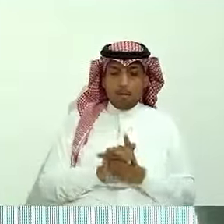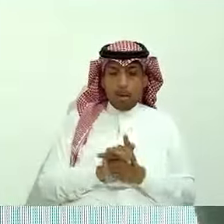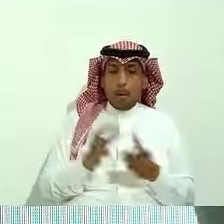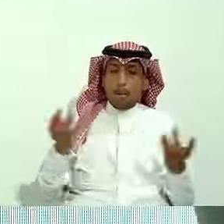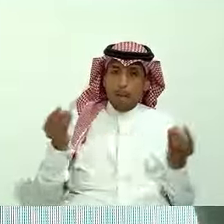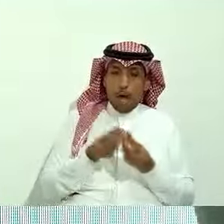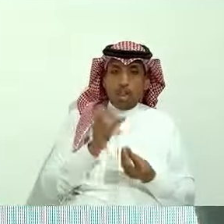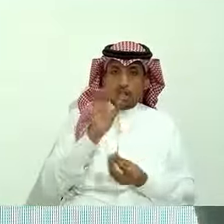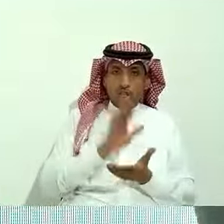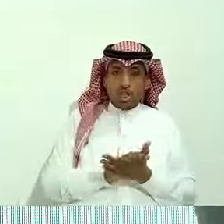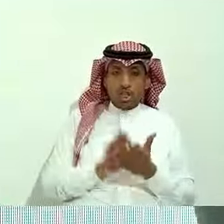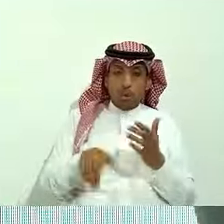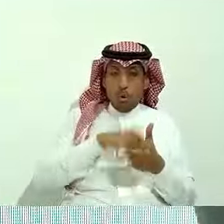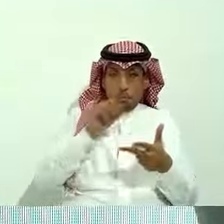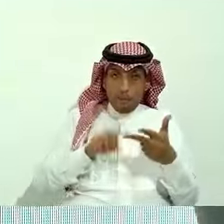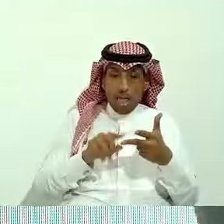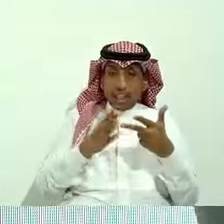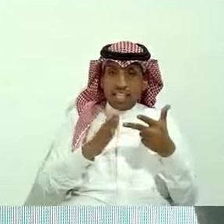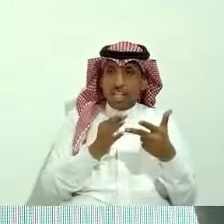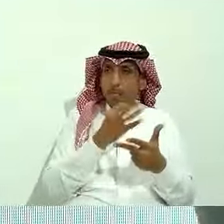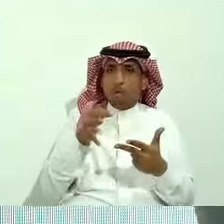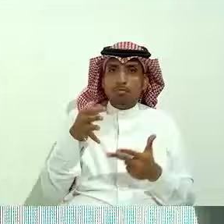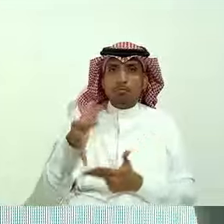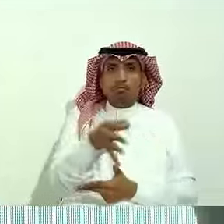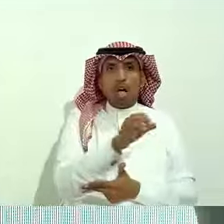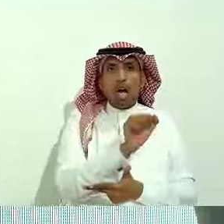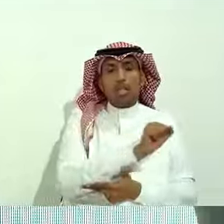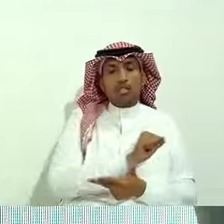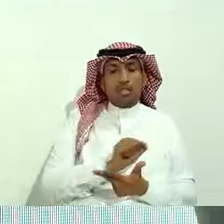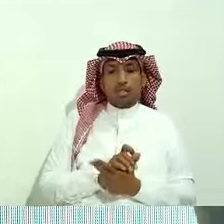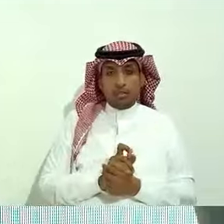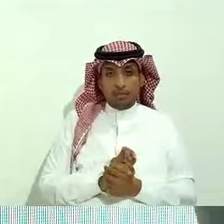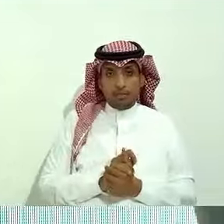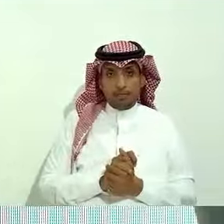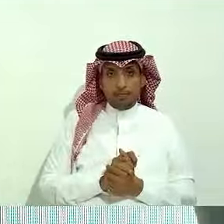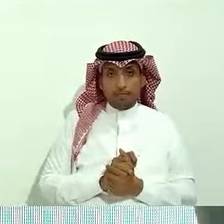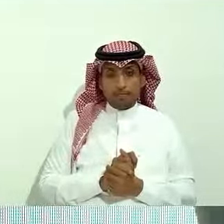بعض، وبيطلع كتاب عن كل منطقة.